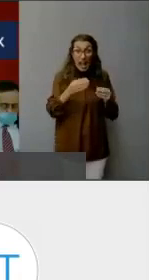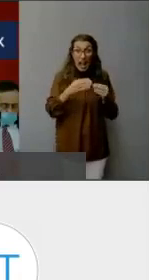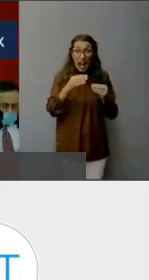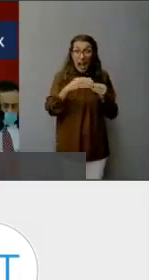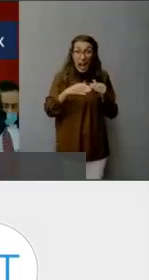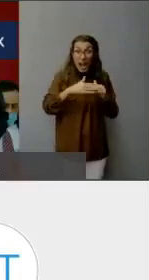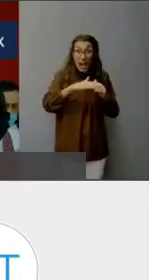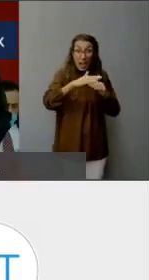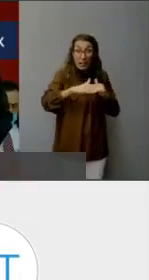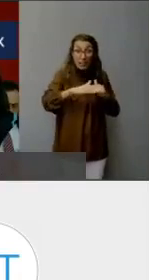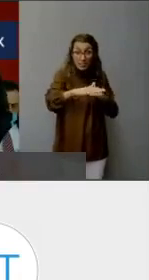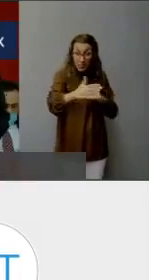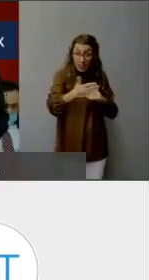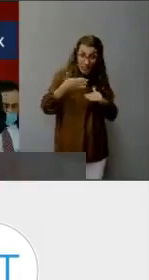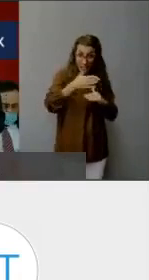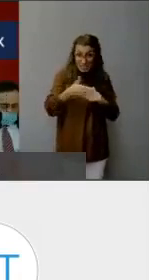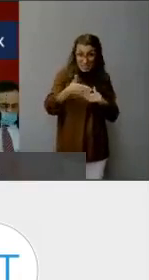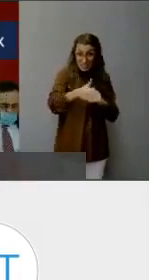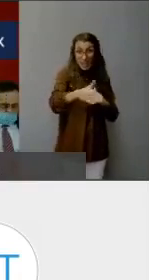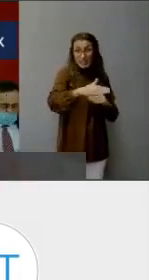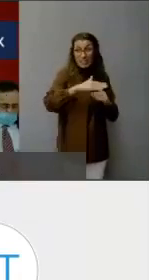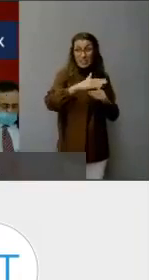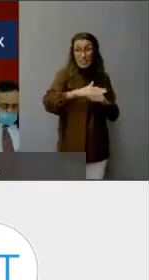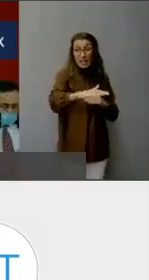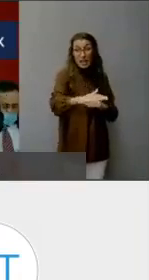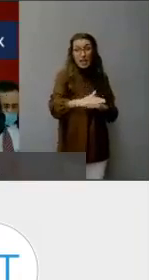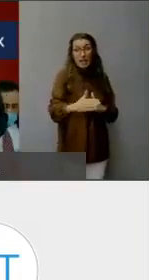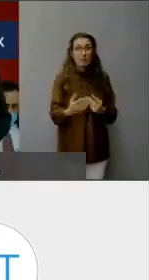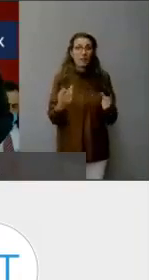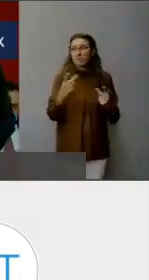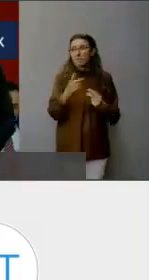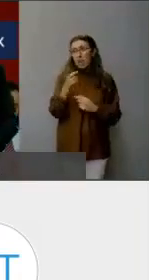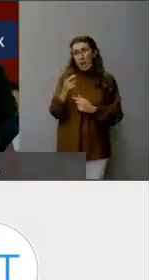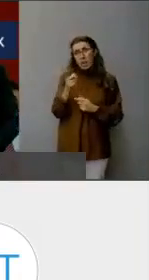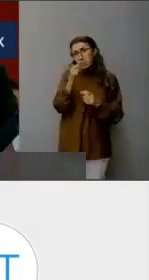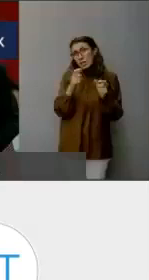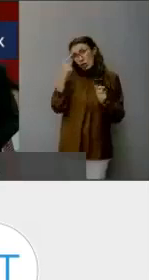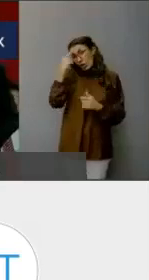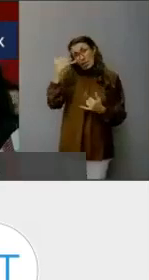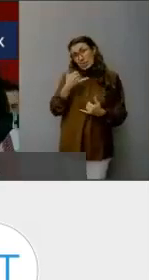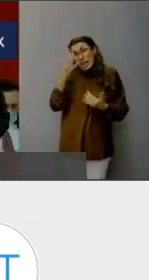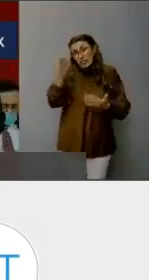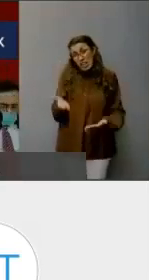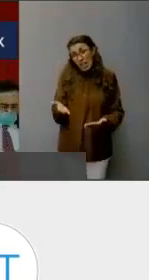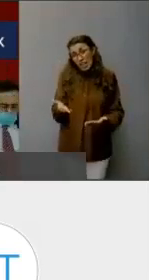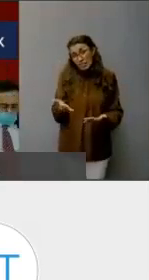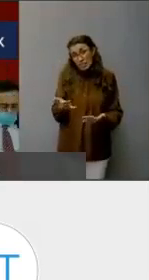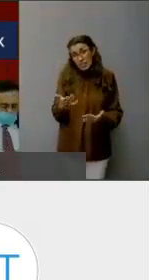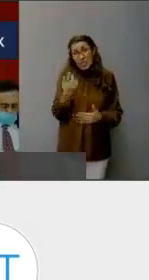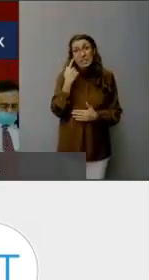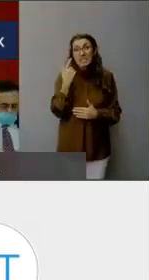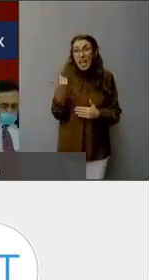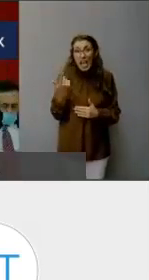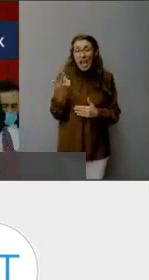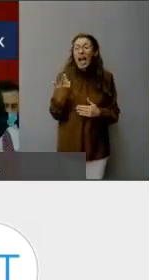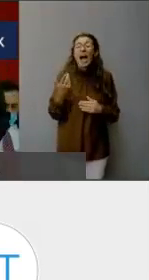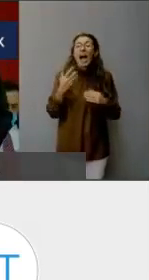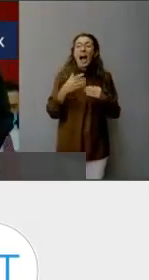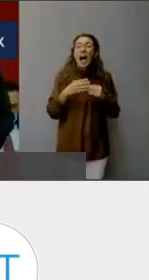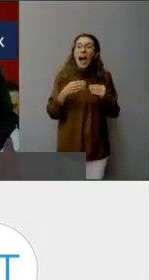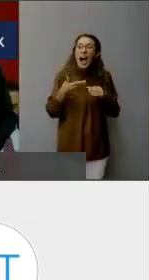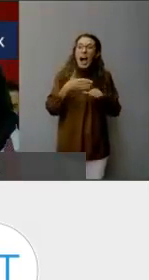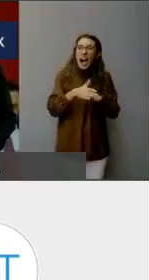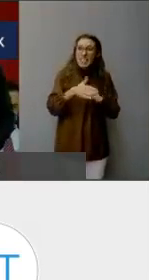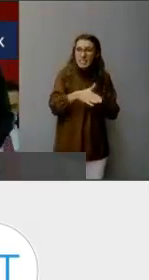sentiero asfaltato perché quelle persone rino son talebane sono intelligenti e quindi dicono che se no se non asfaltano poi si e